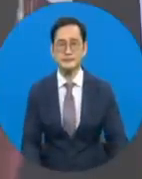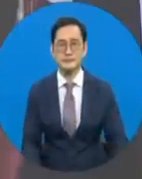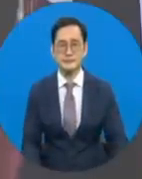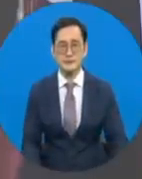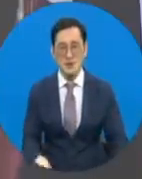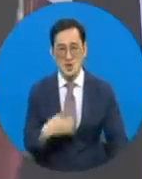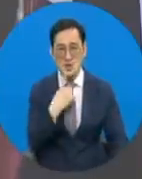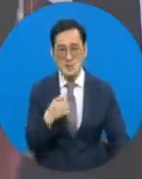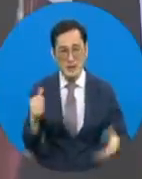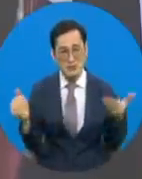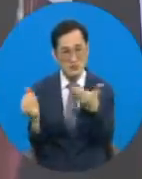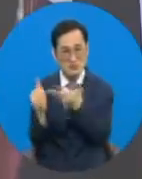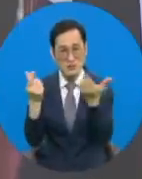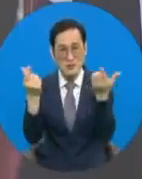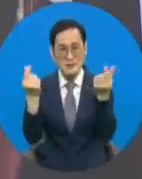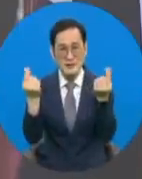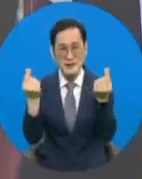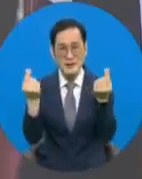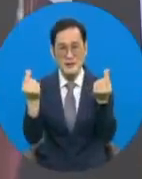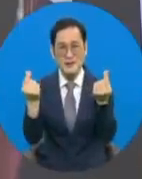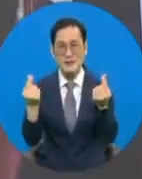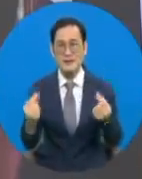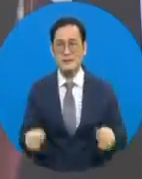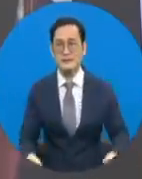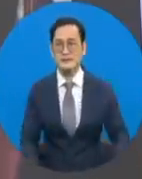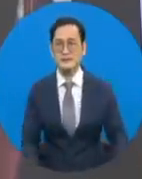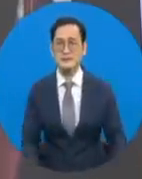위협한 것이라고 신문은 분석했습니다.